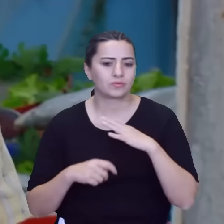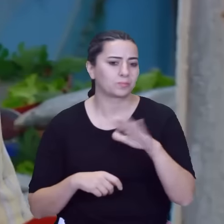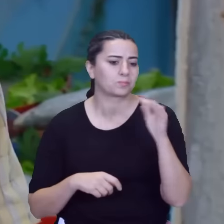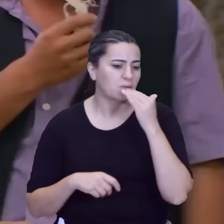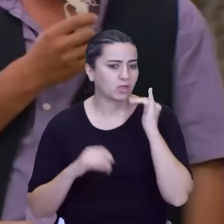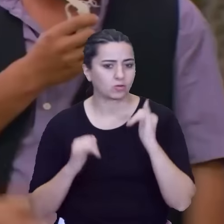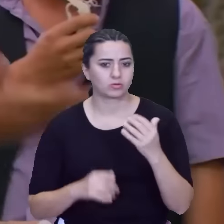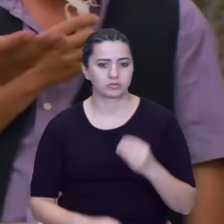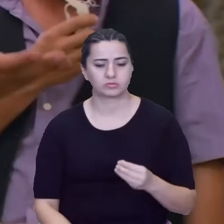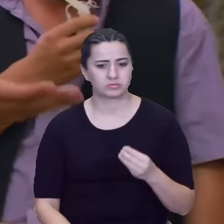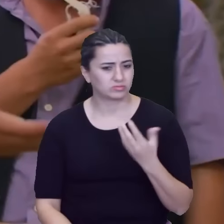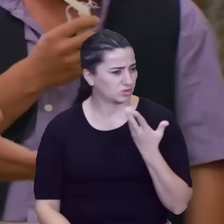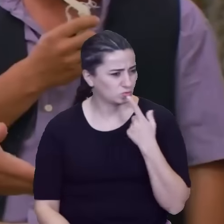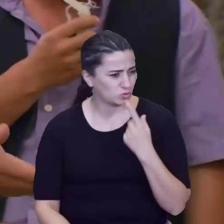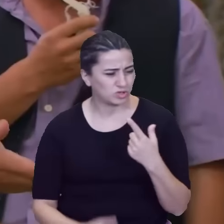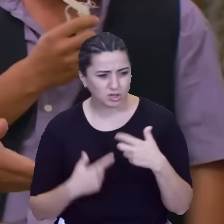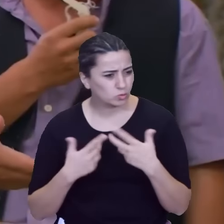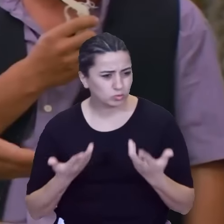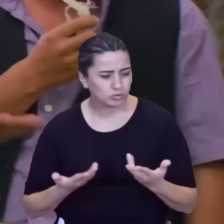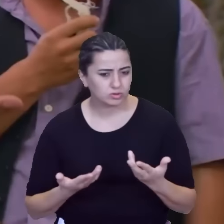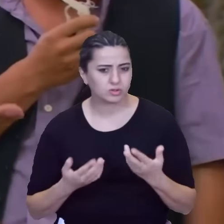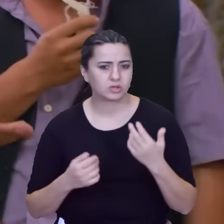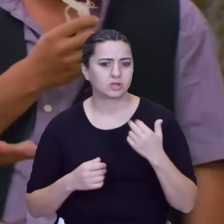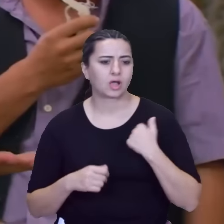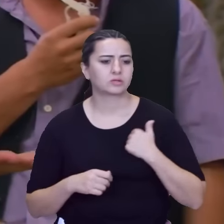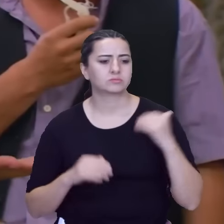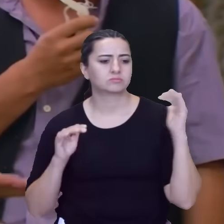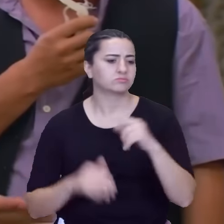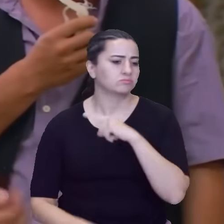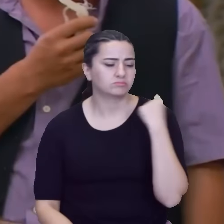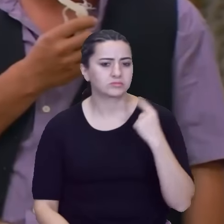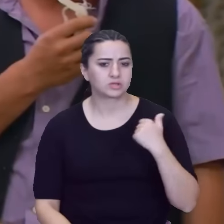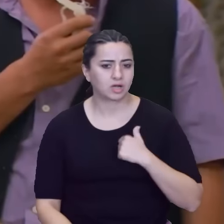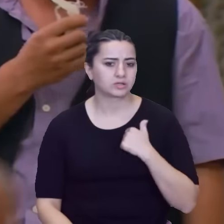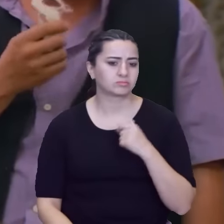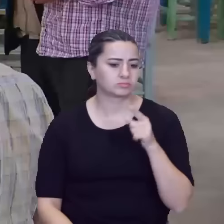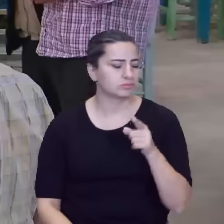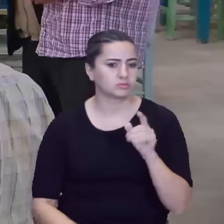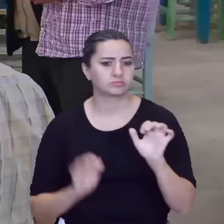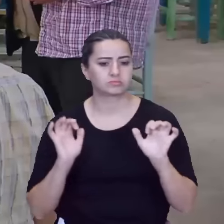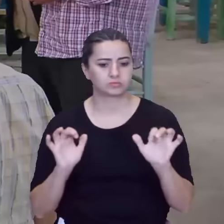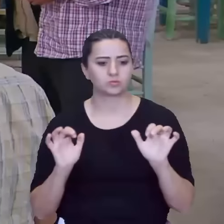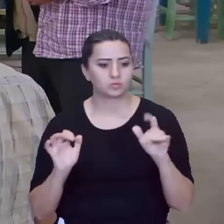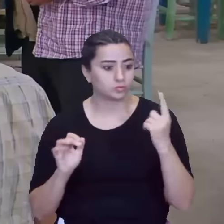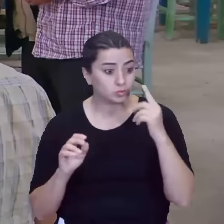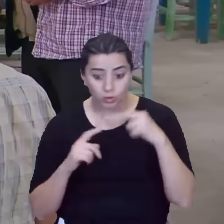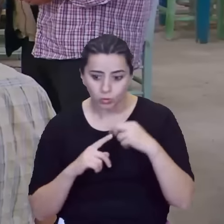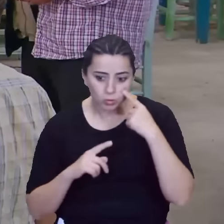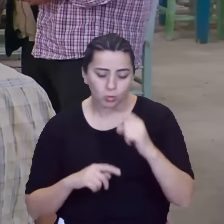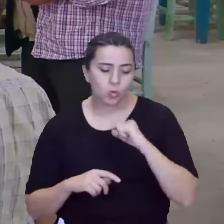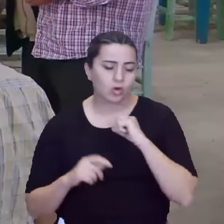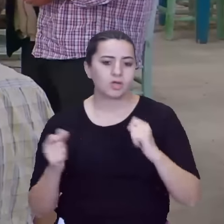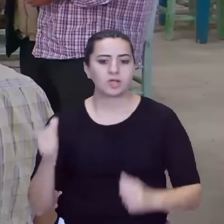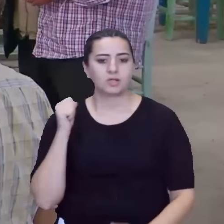de radyasyonlu. Ne deyirse neyse radyasyon ne? Kars'a radyasyon madyasyon girmez. Kars'ın öyle bir galası var ki onu gören radyasyon gerisi